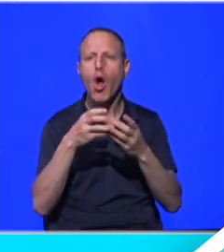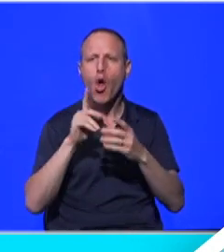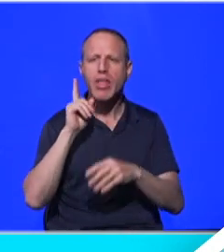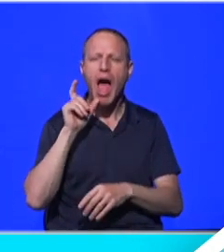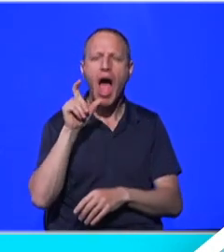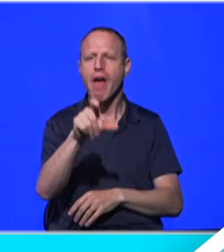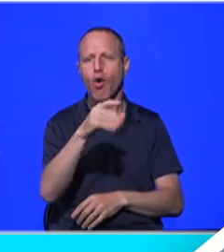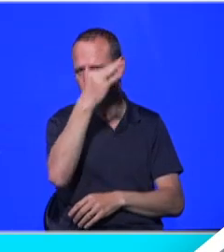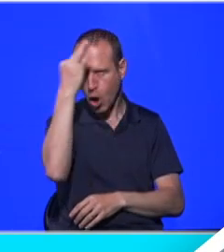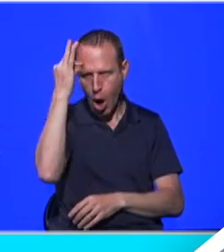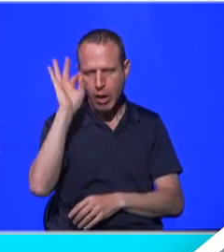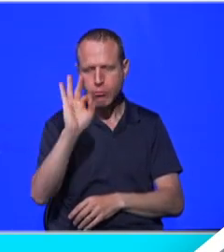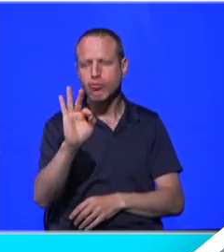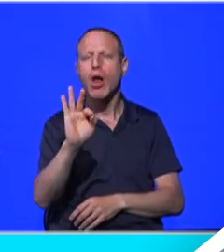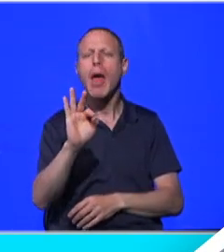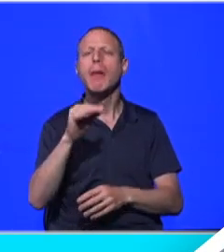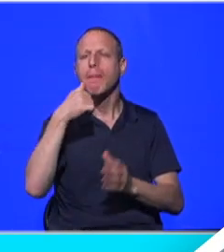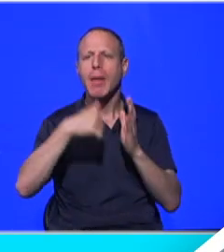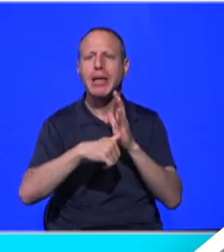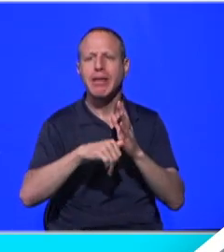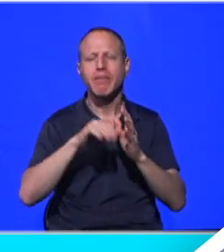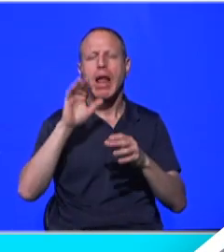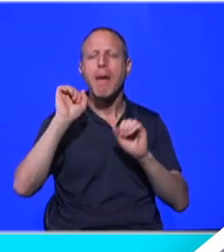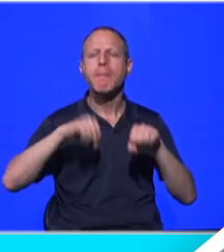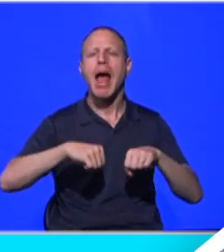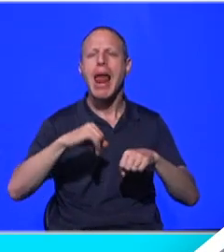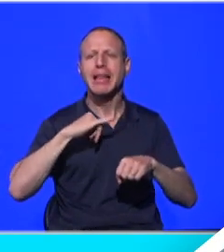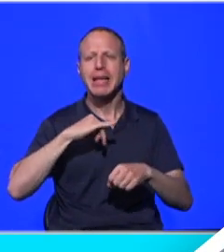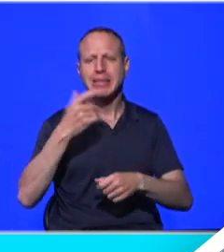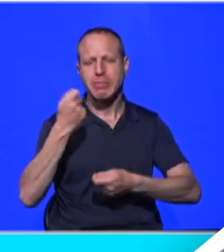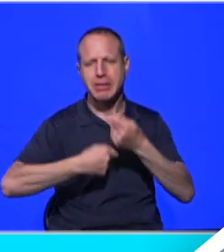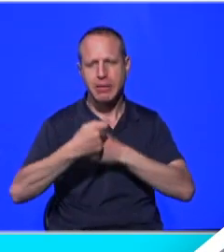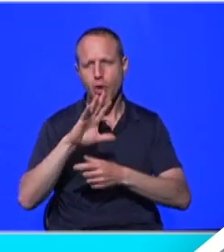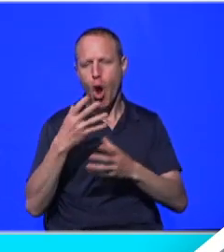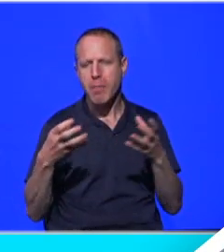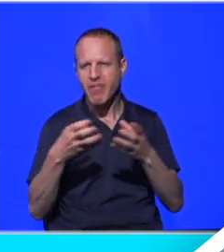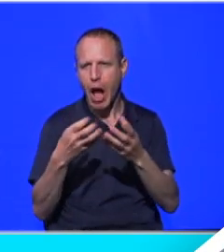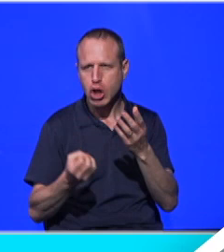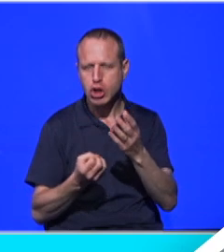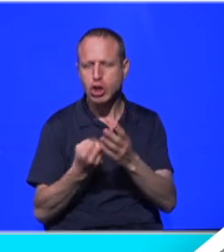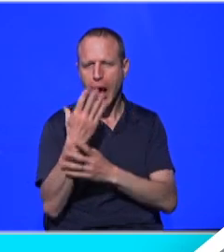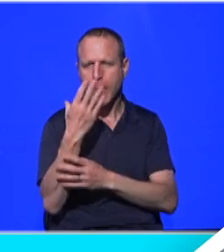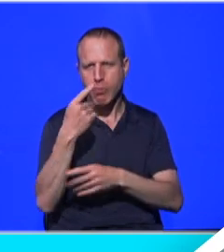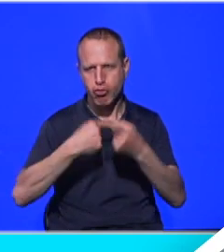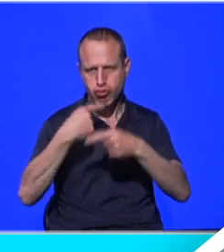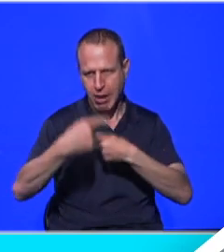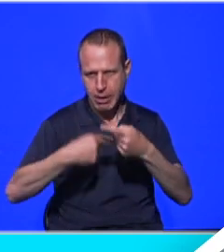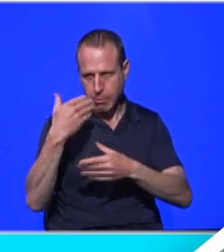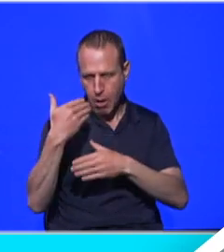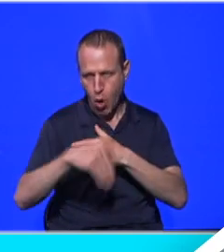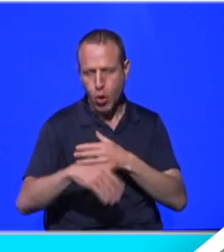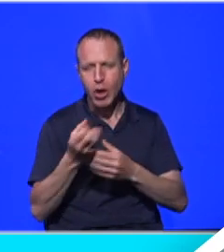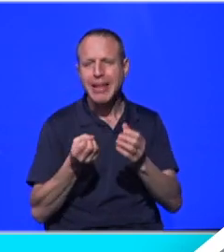גורלן לבנקים ולבעלי האינטרסים העסקיים. כל מפלגה שקמה בשנים האחרונות, הקימה את המפלגה שלה